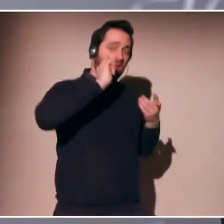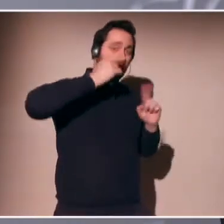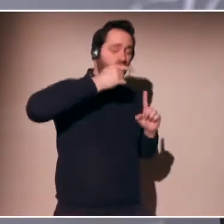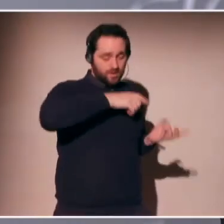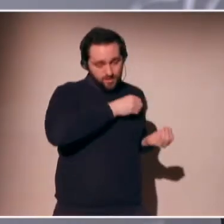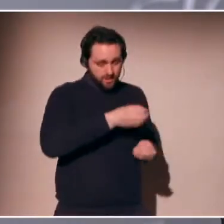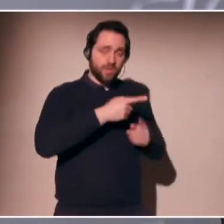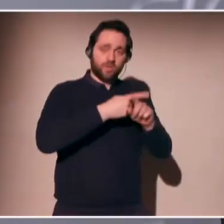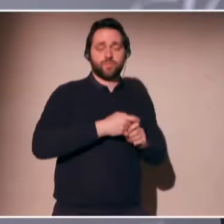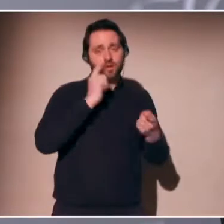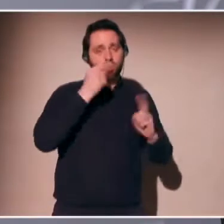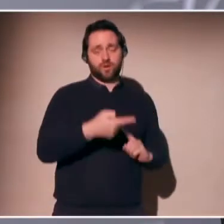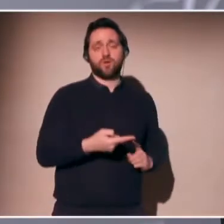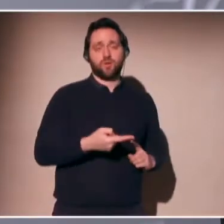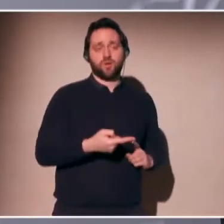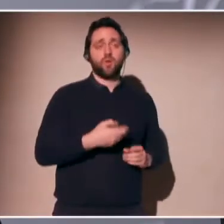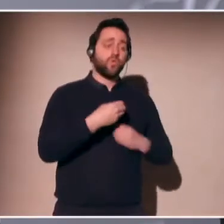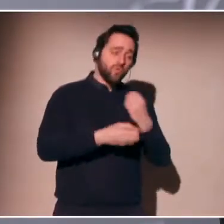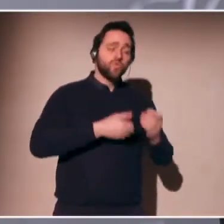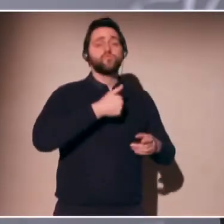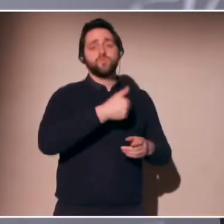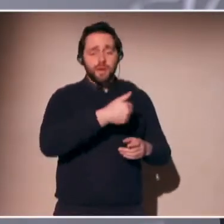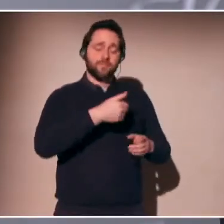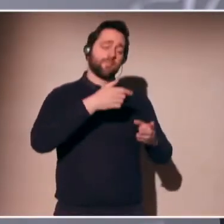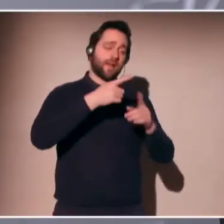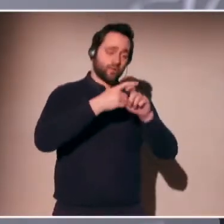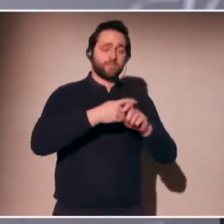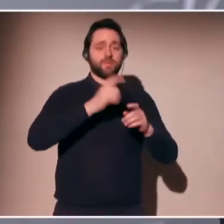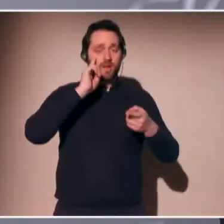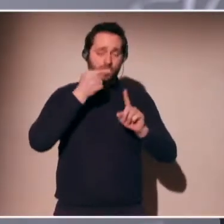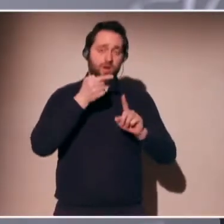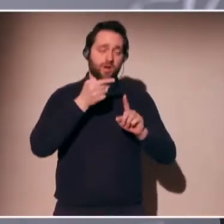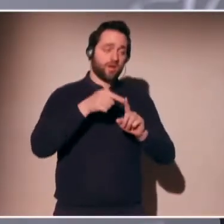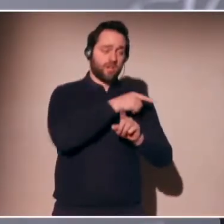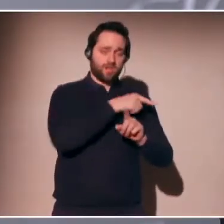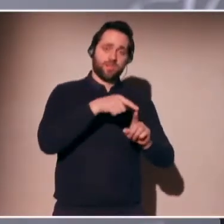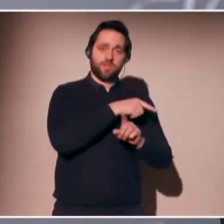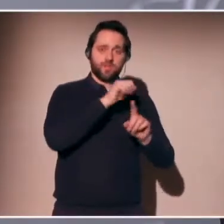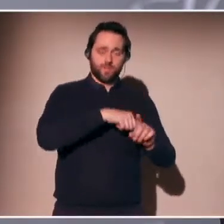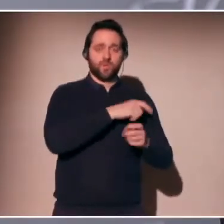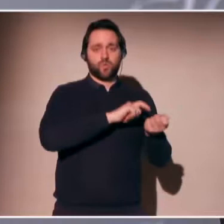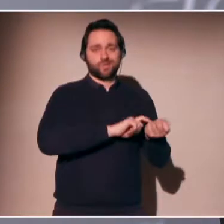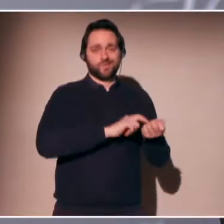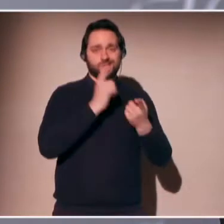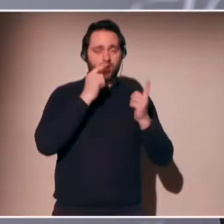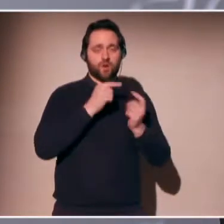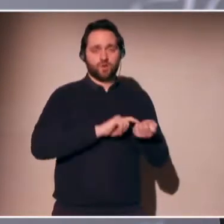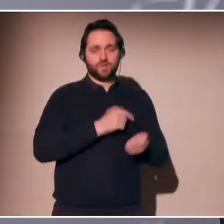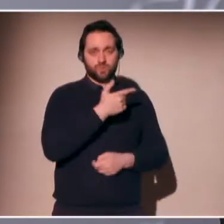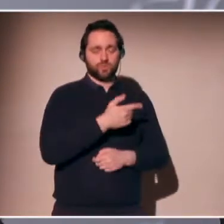est-ce que l'on peut mettre à l'épreuve l'algorithme? Et puis, il y a aussi ce processus de sélection.